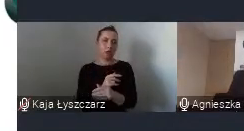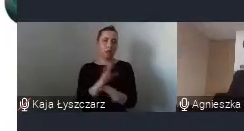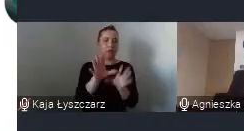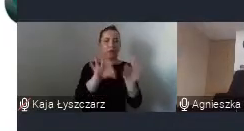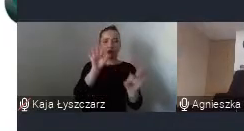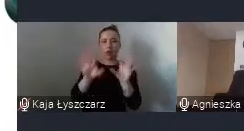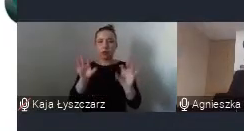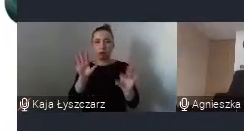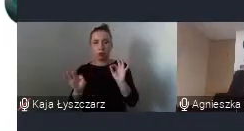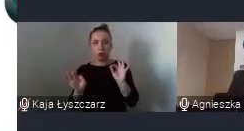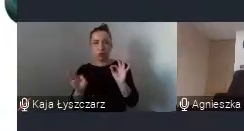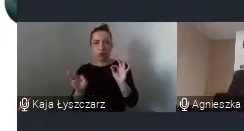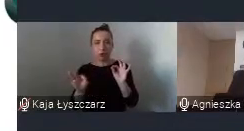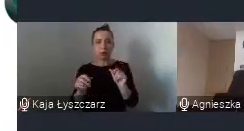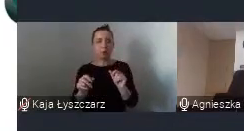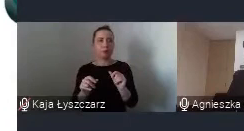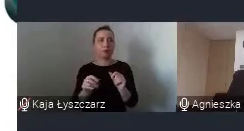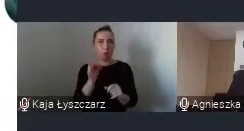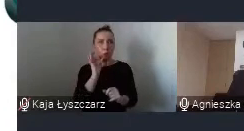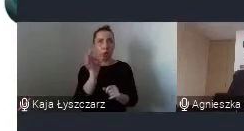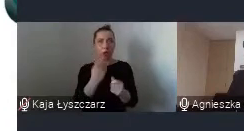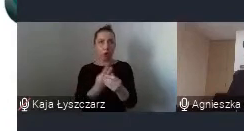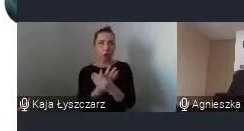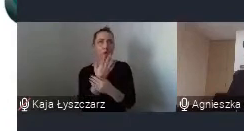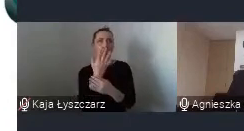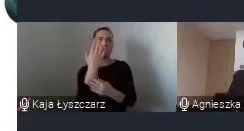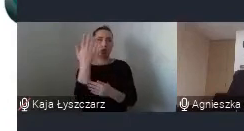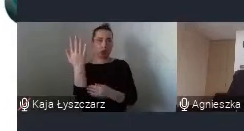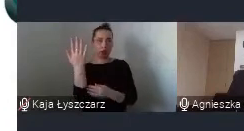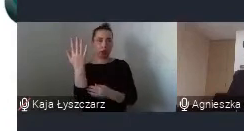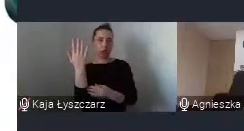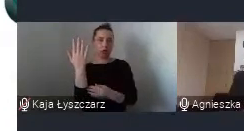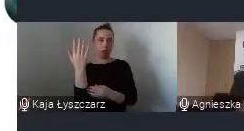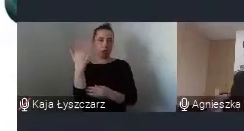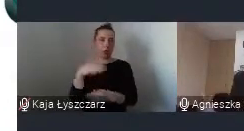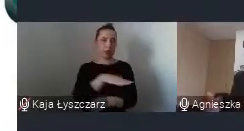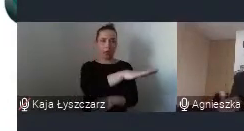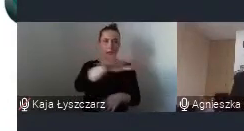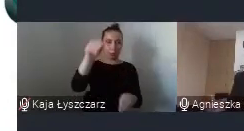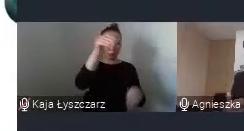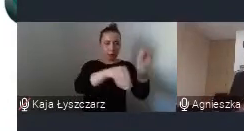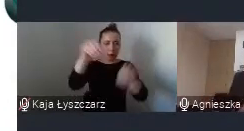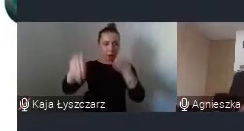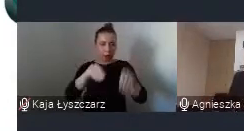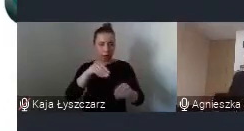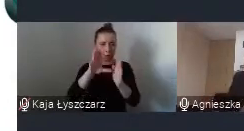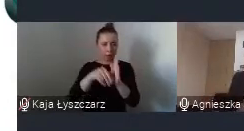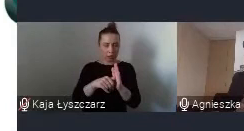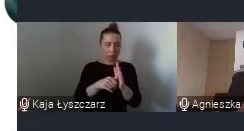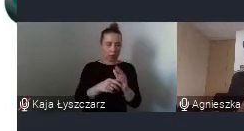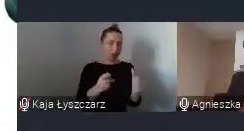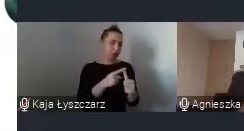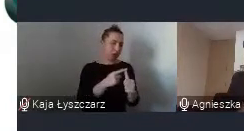odpowiednich gatunków roślin w zieleni miejskiej. I tutaj koledzy z Ostrawy mają kilka takich etapów od fazy